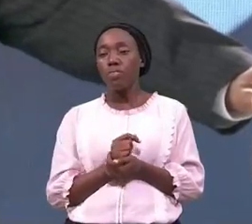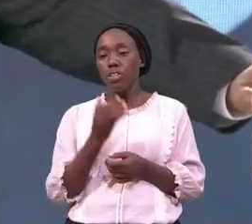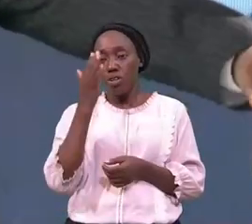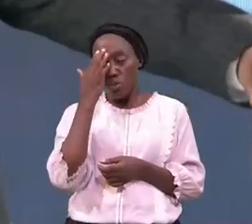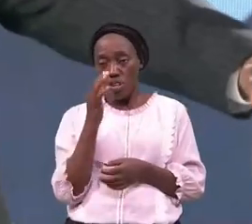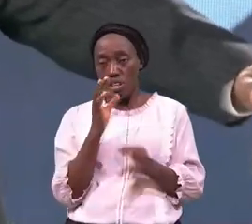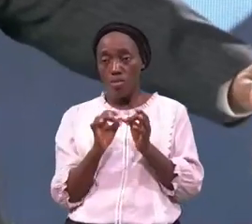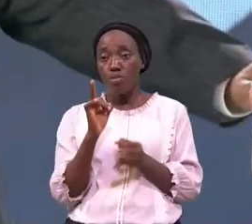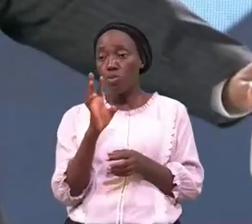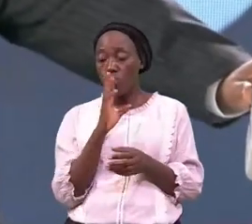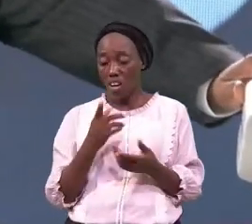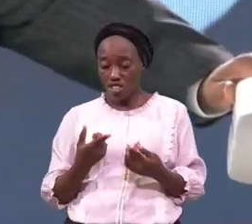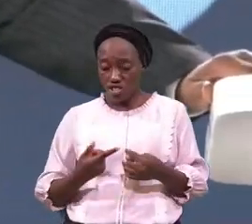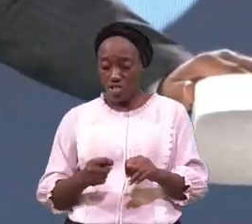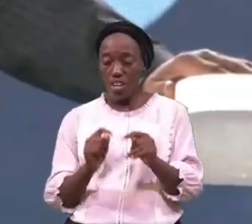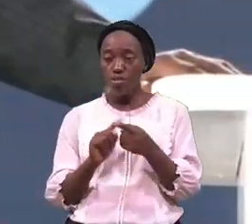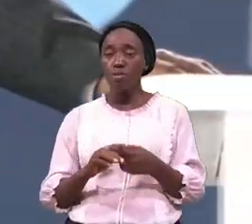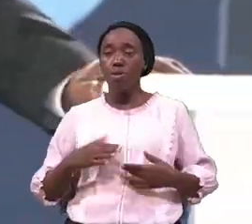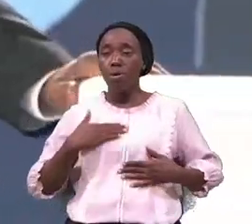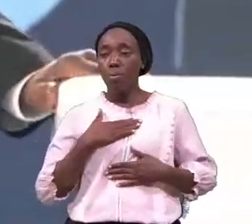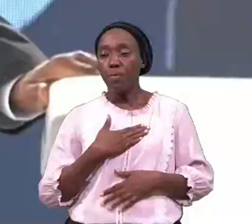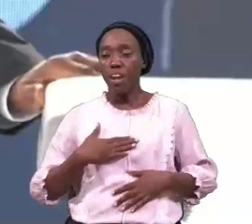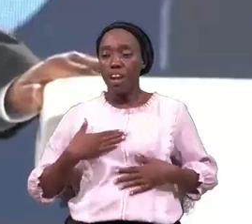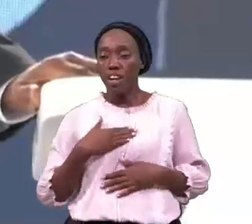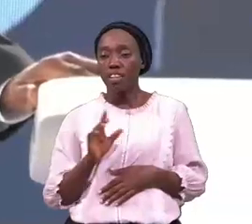Ils savent si tu essaies de leur plaire.